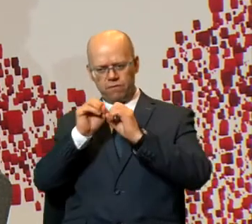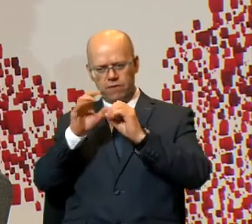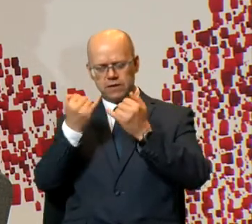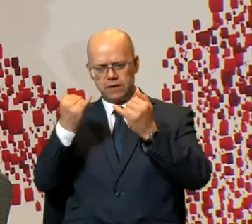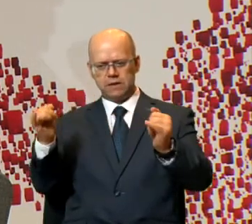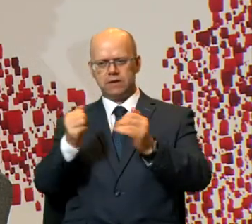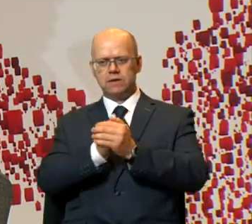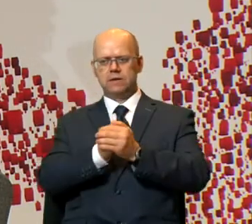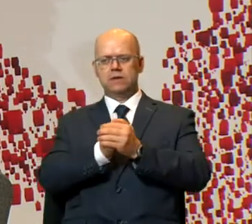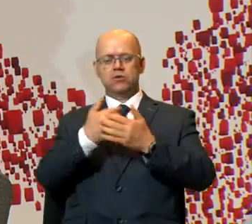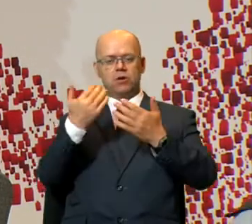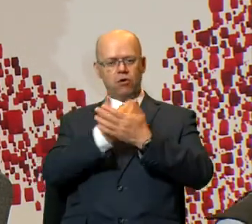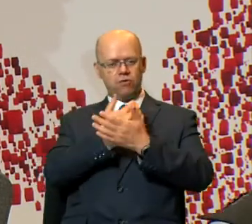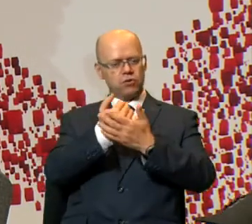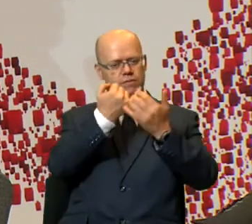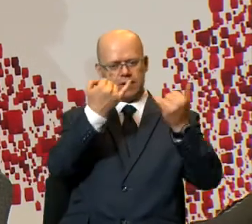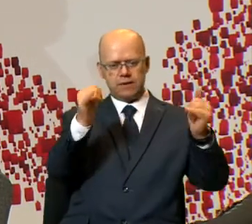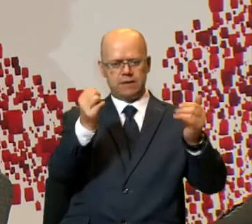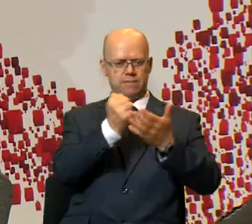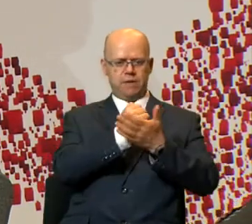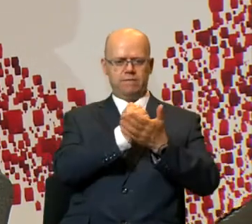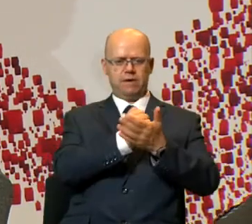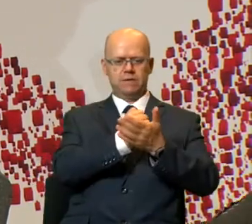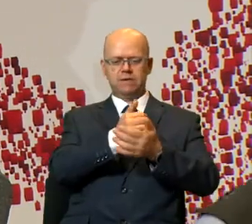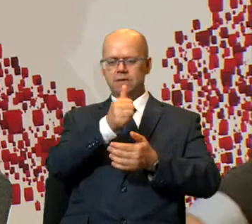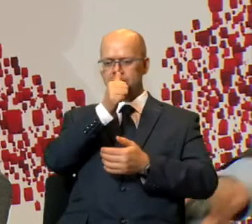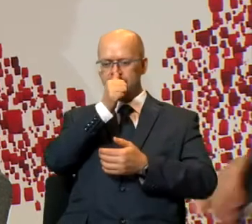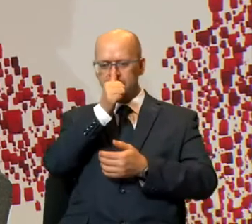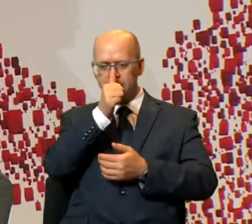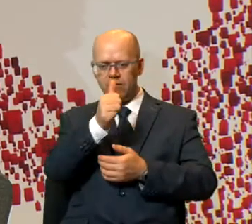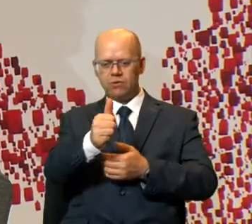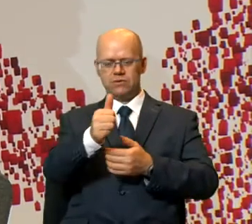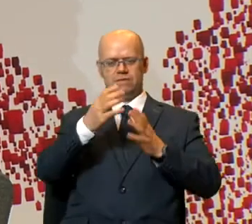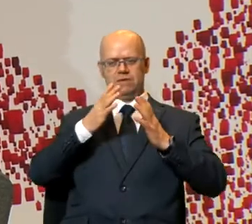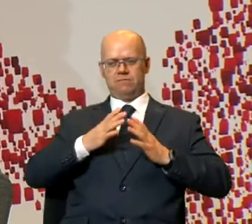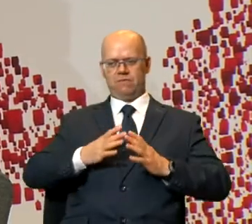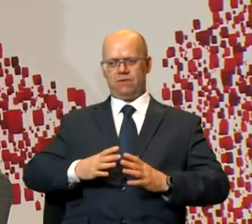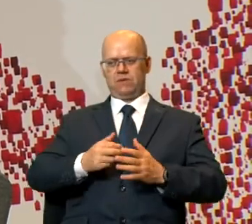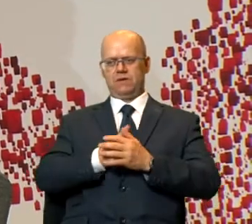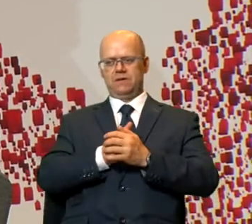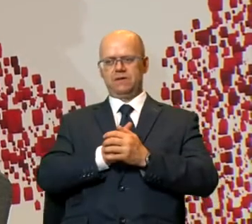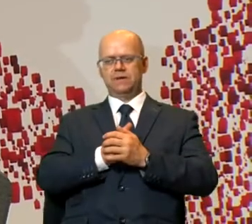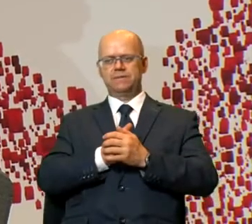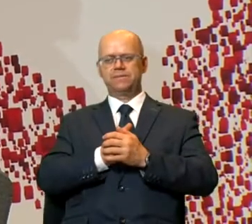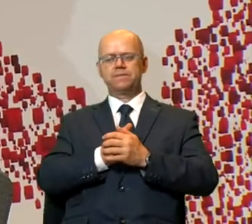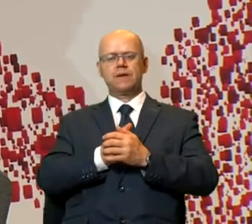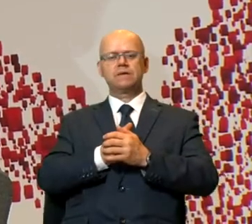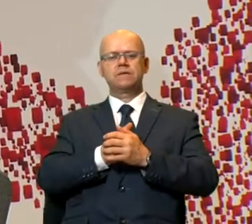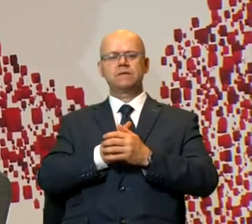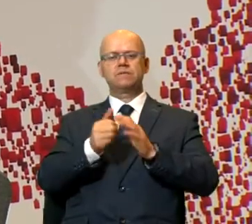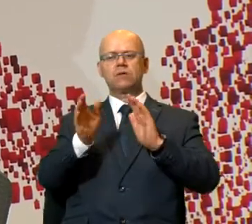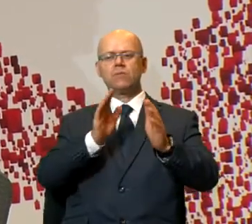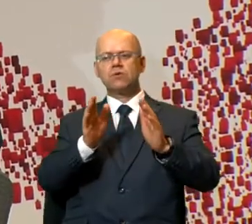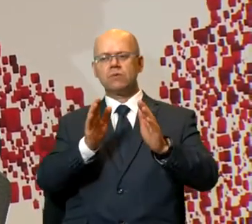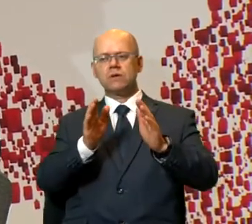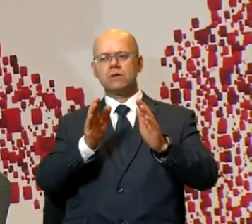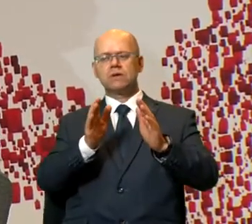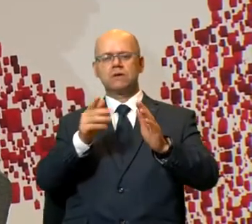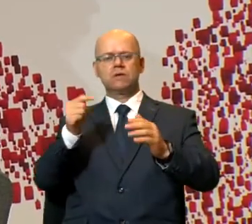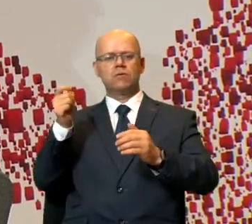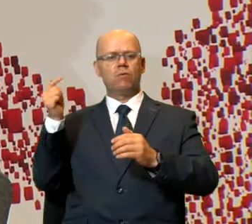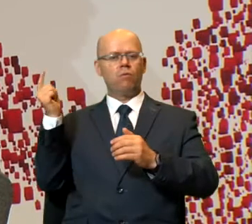innymi prawami, wobec czego niepodobna jest spowolnić jako w ten sposób, jakby spowolnienie miało